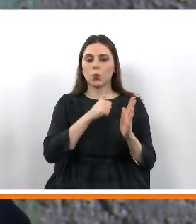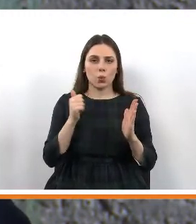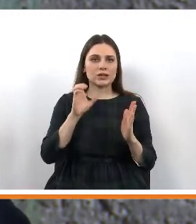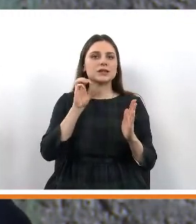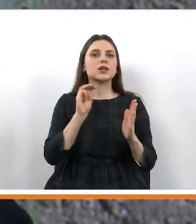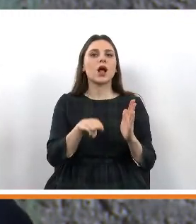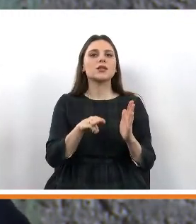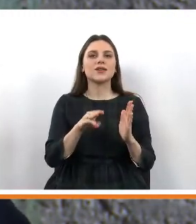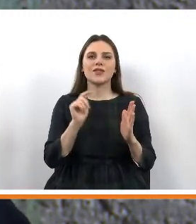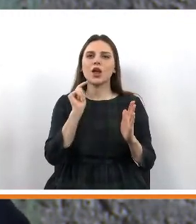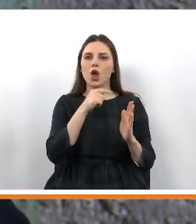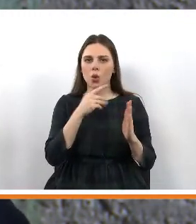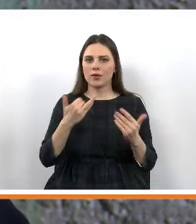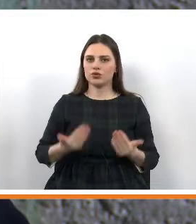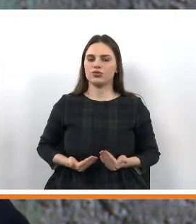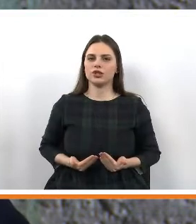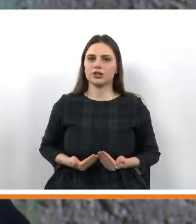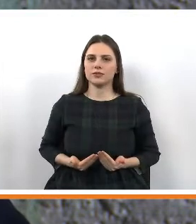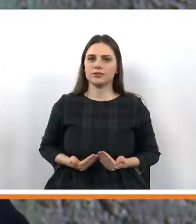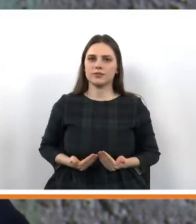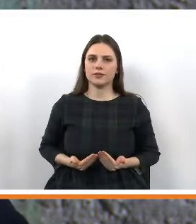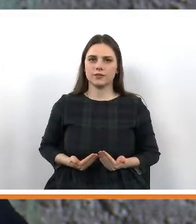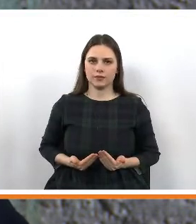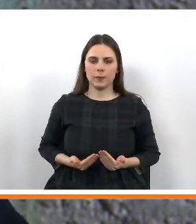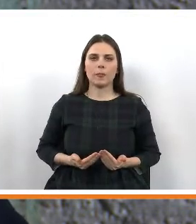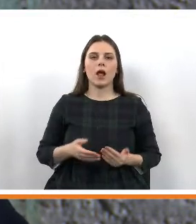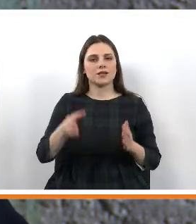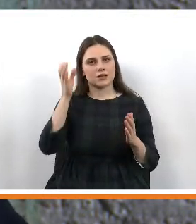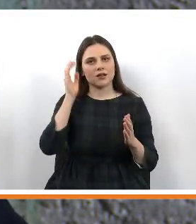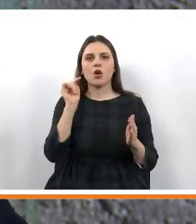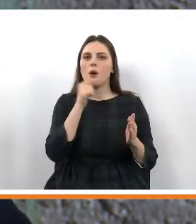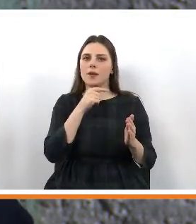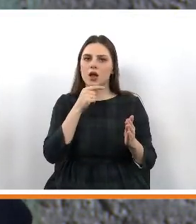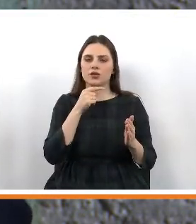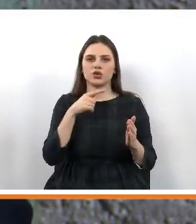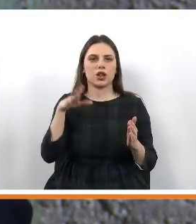в «Экономике и жизни». Кандидат экономических наук пишет,